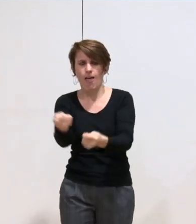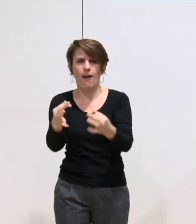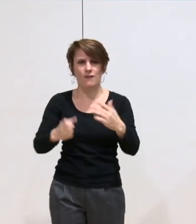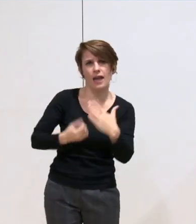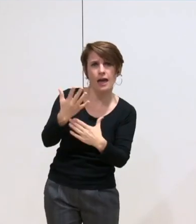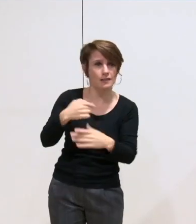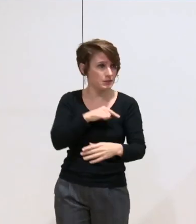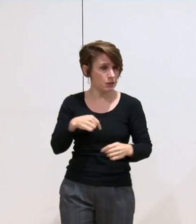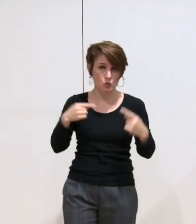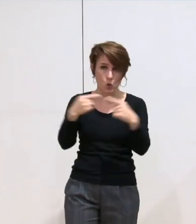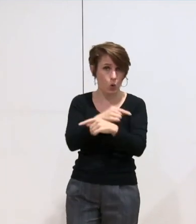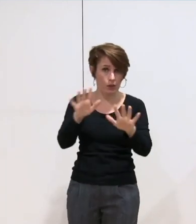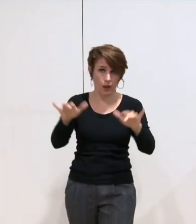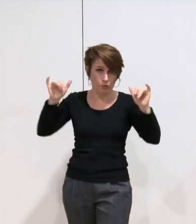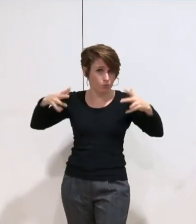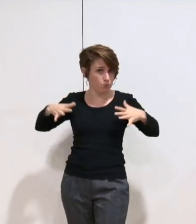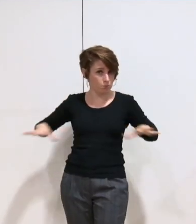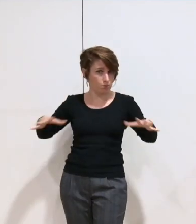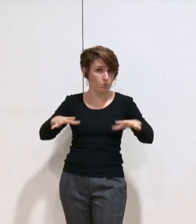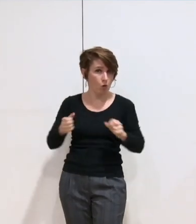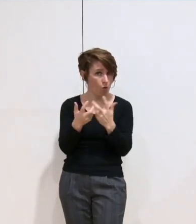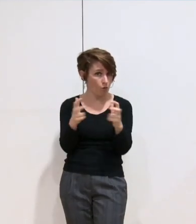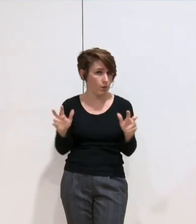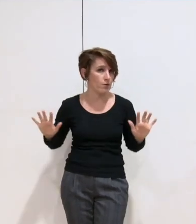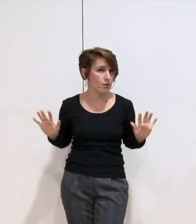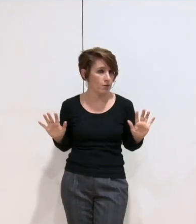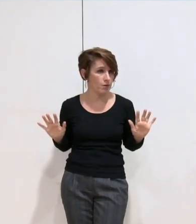ville effectivement va tenter une nouvelle expérimentation.